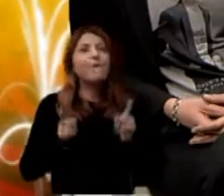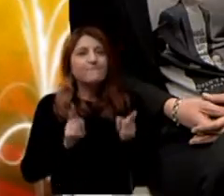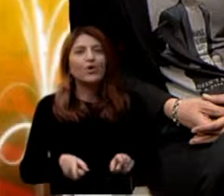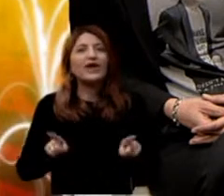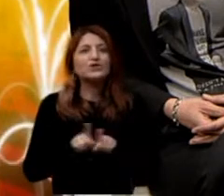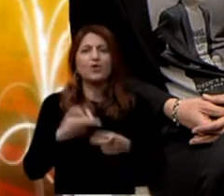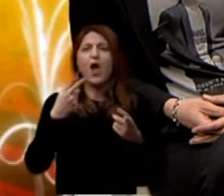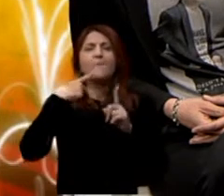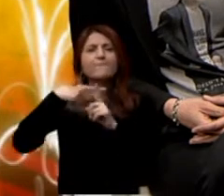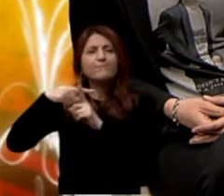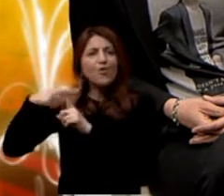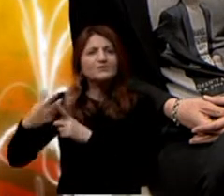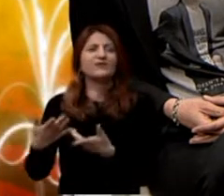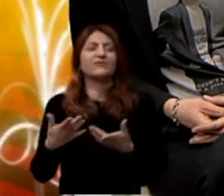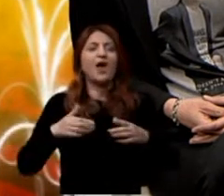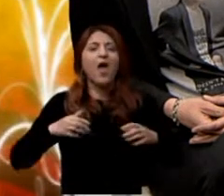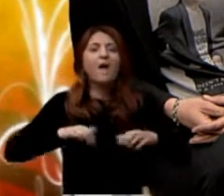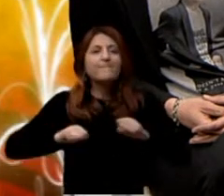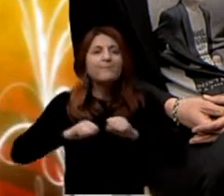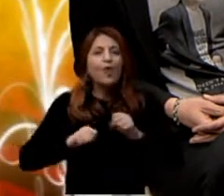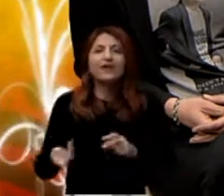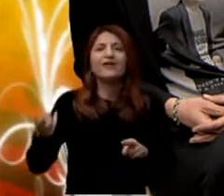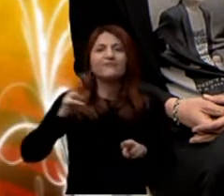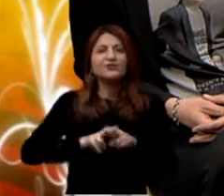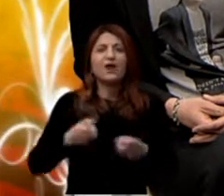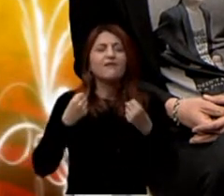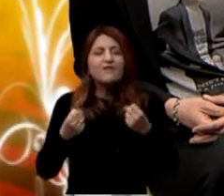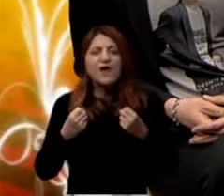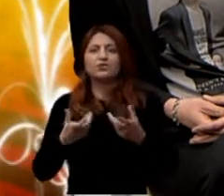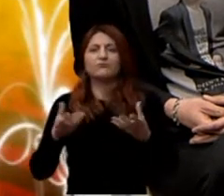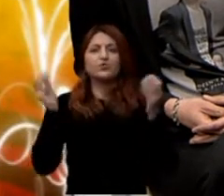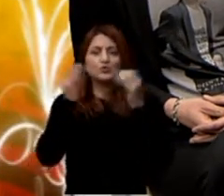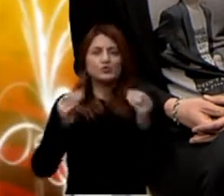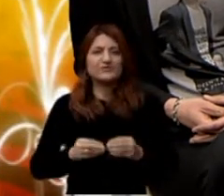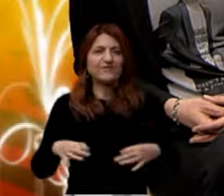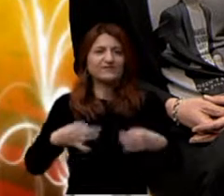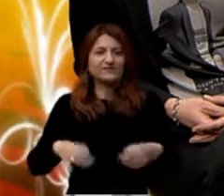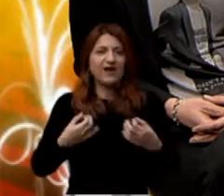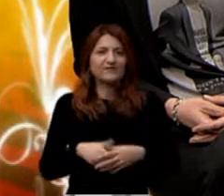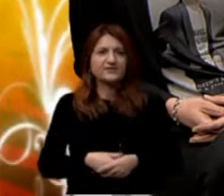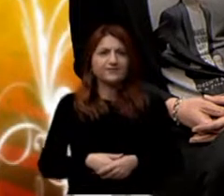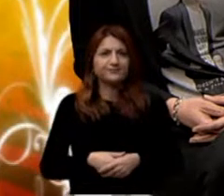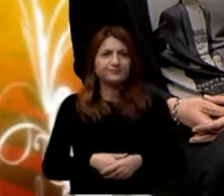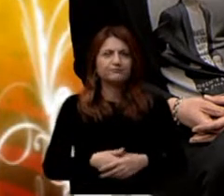politika. Pozitivna politika u smjeru jačanja sustava zdravstva. Jer što struka kaže, ako